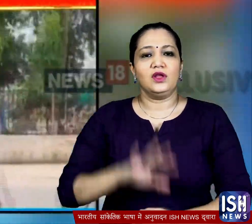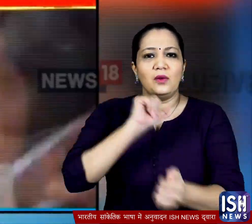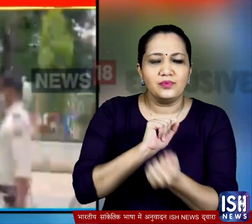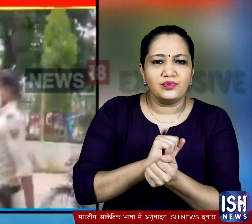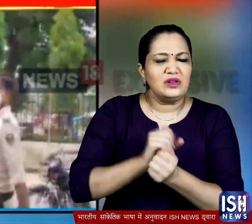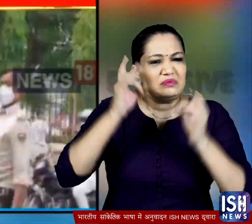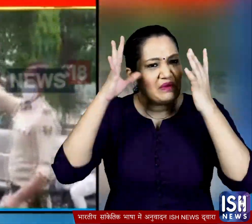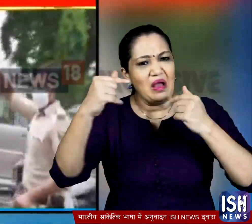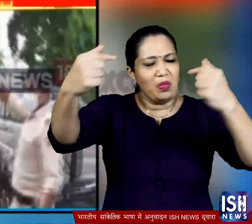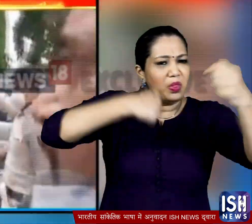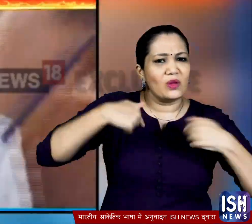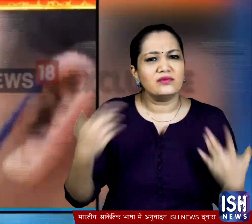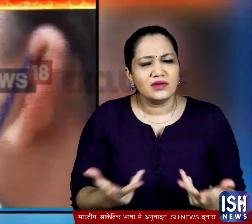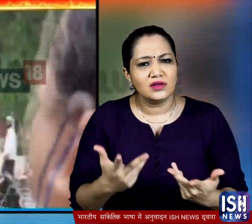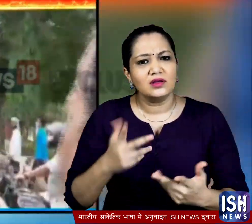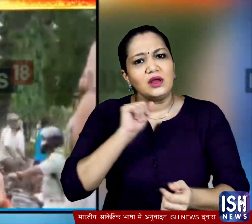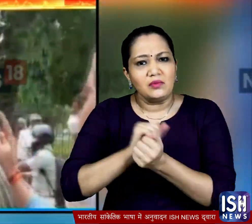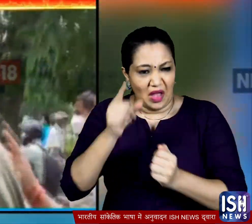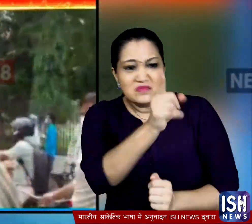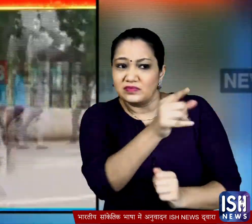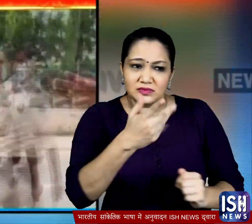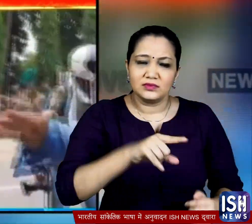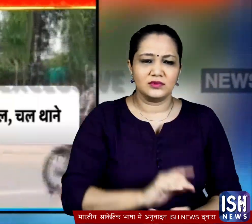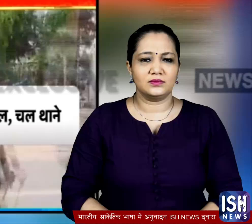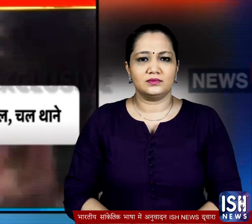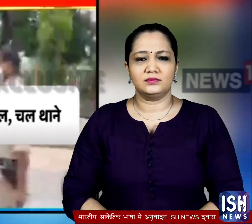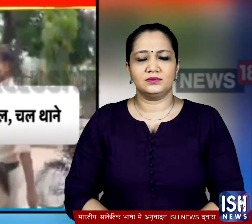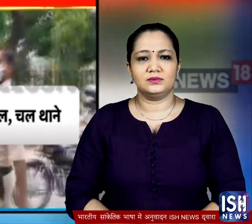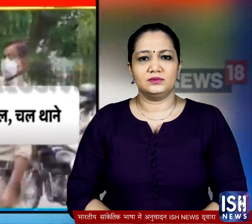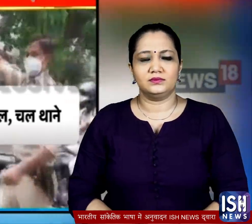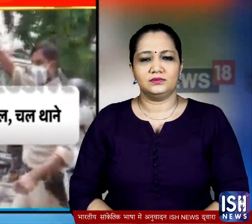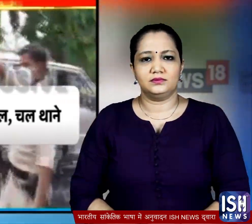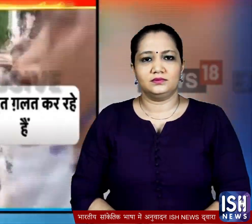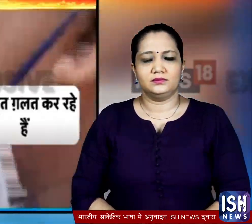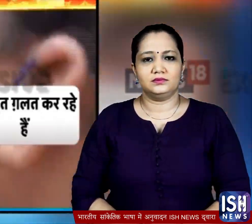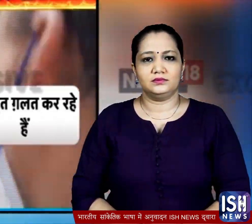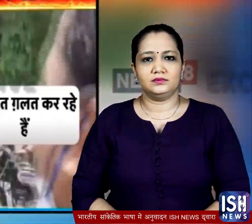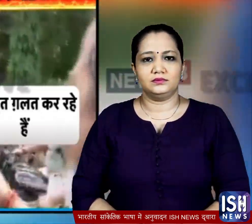उन्होंने पुलिस की सख्ती पर ऐतराज जताया तो पुलिस वाले उन्हें धमकी देने लगे।